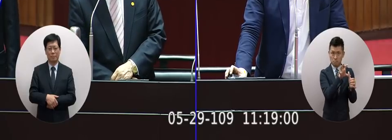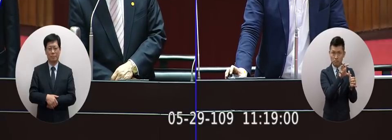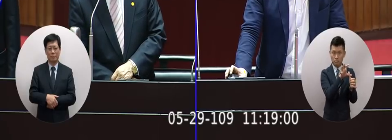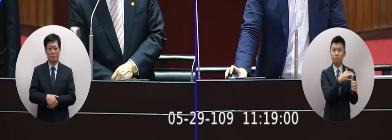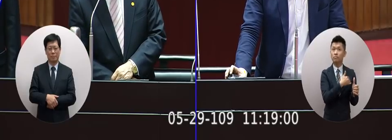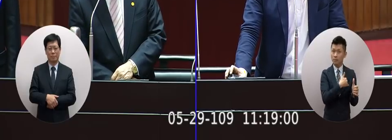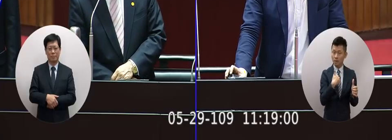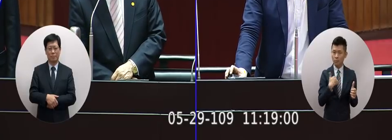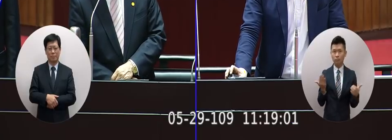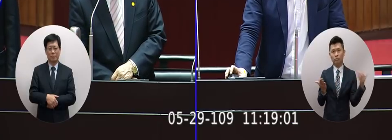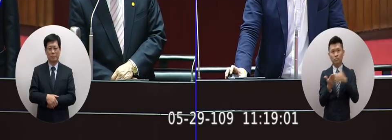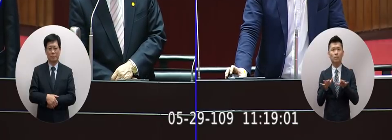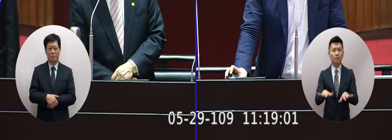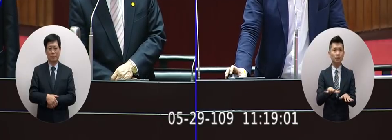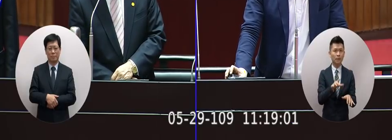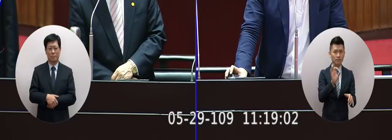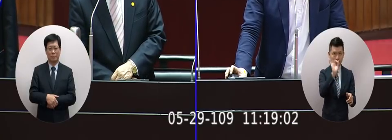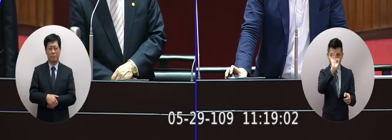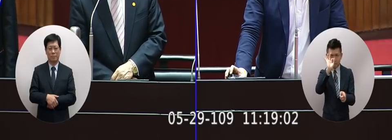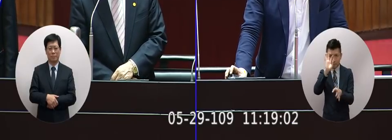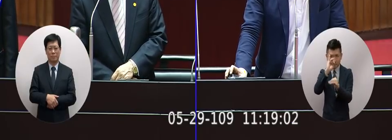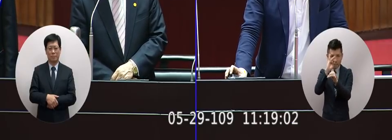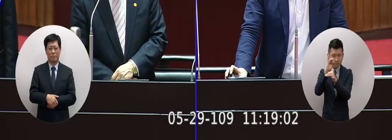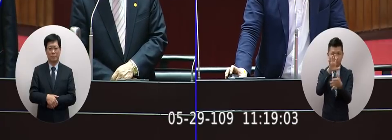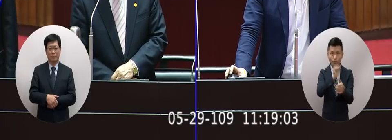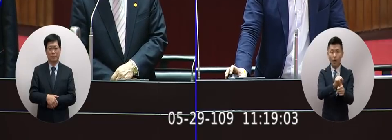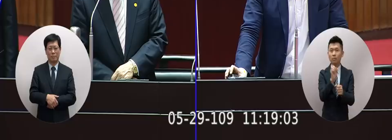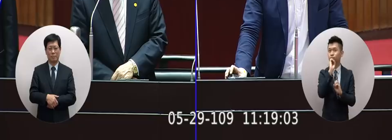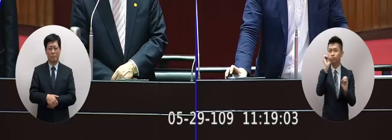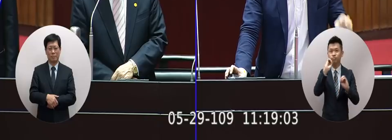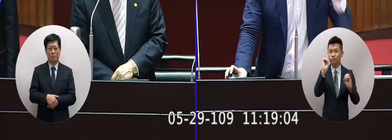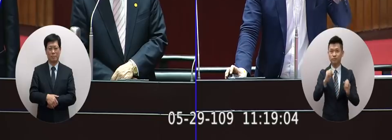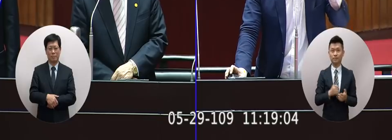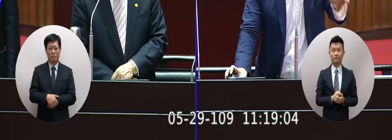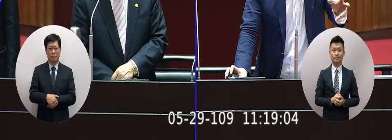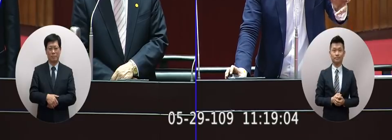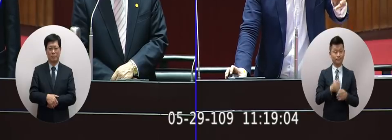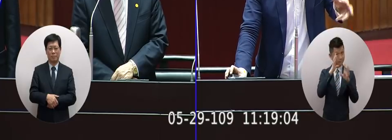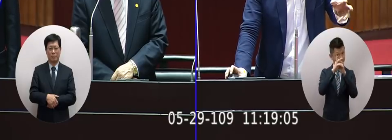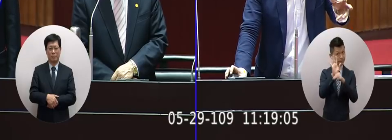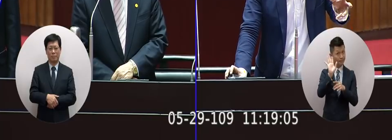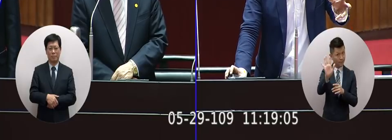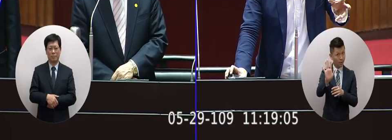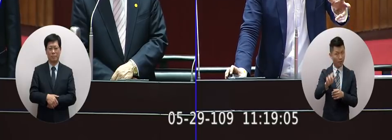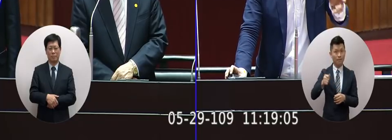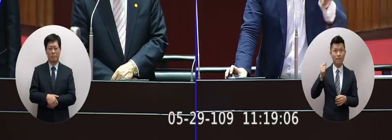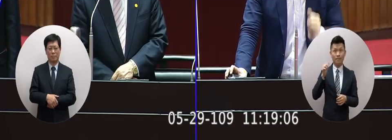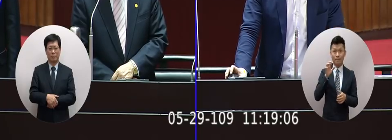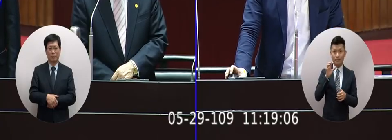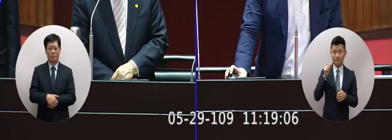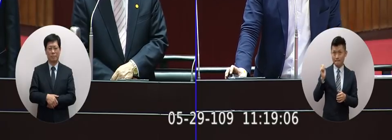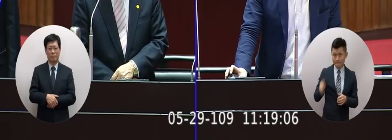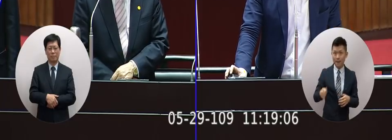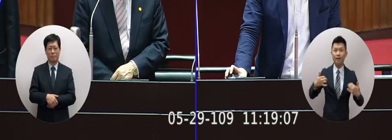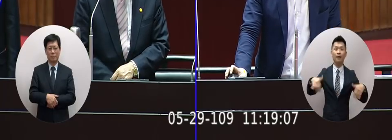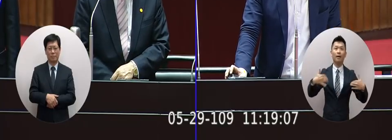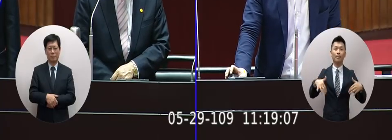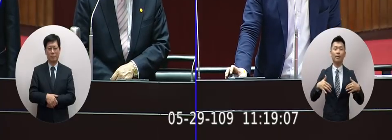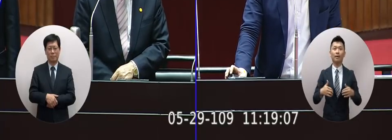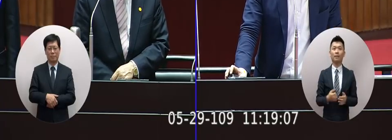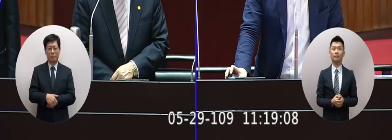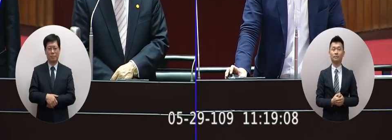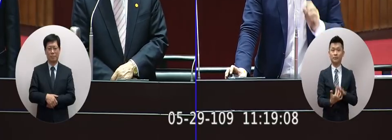际上目前为止无抓到半个啦。有调查，有咧调查，但阿未判决的啦。反渗透